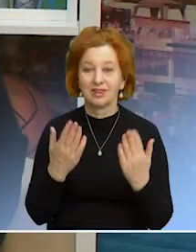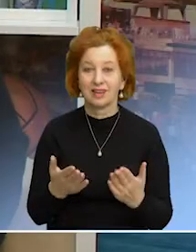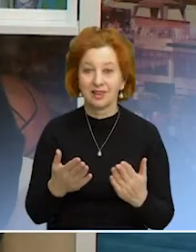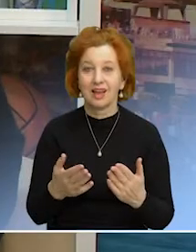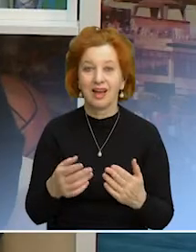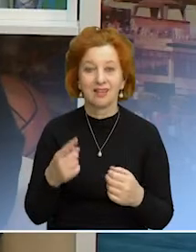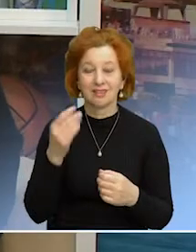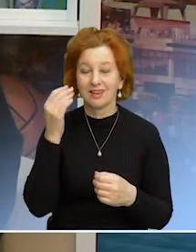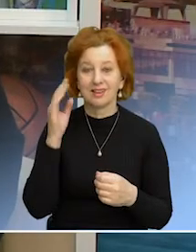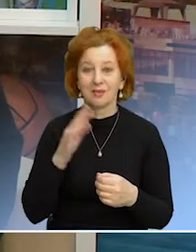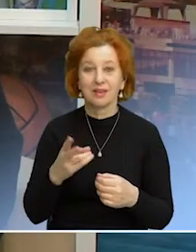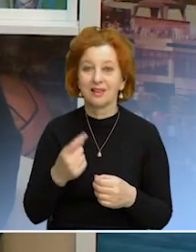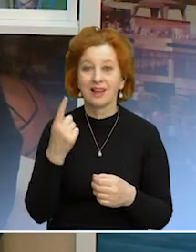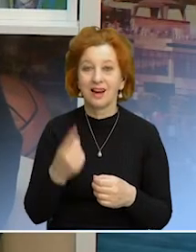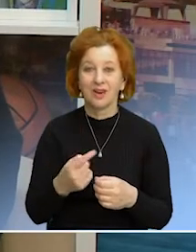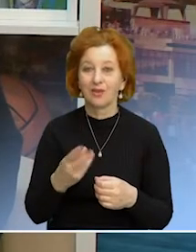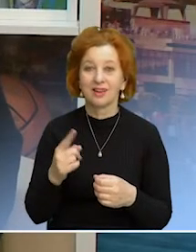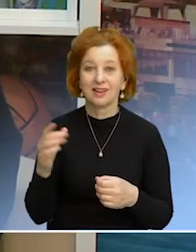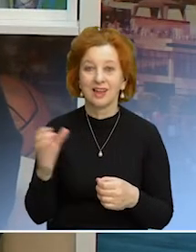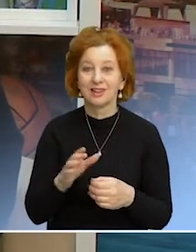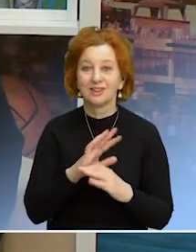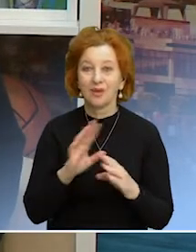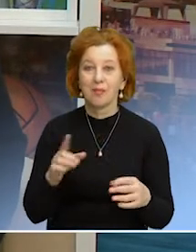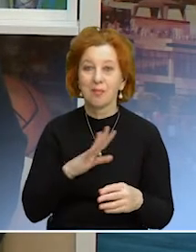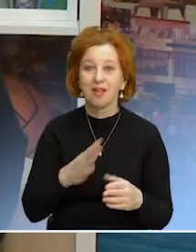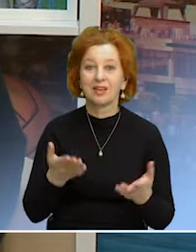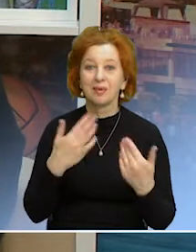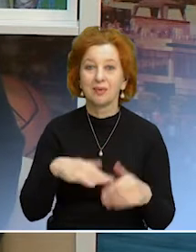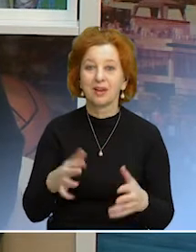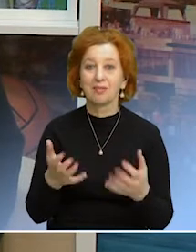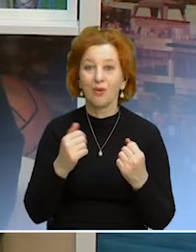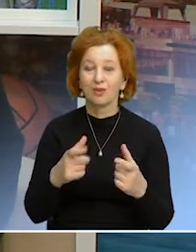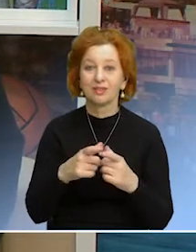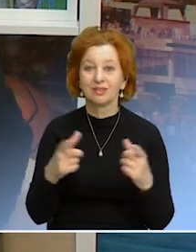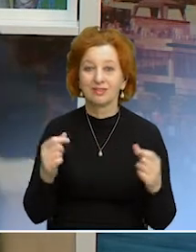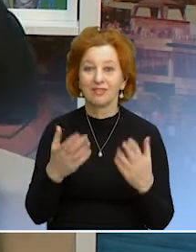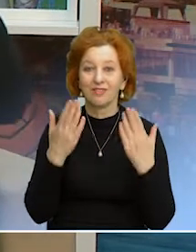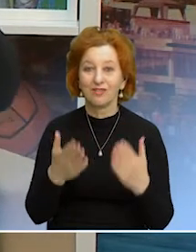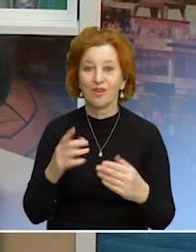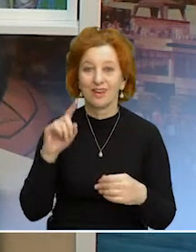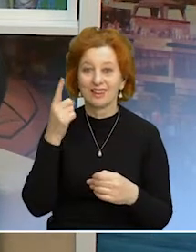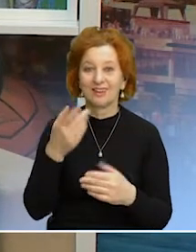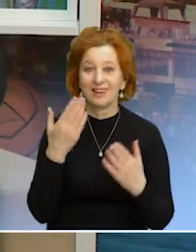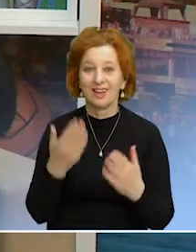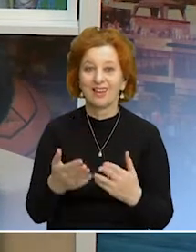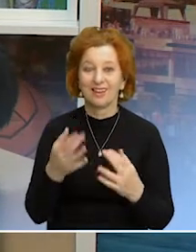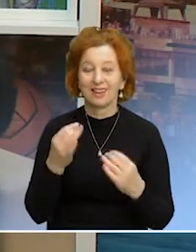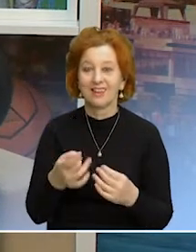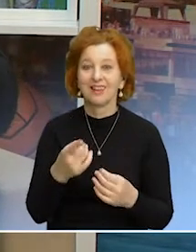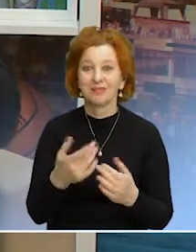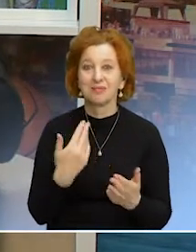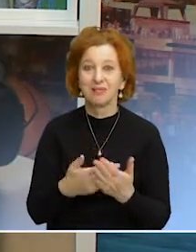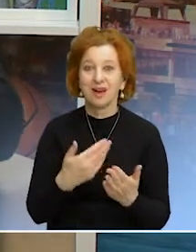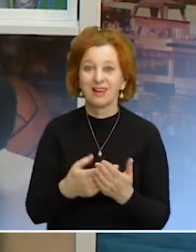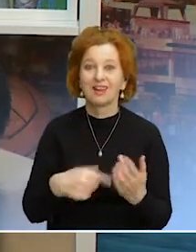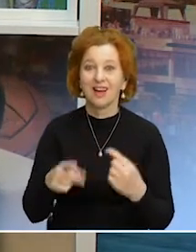Я вообще ни на что не намекаю, ни разу, ни на секундочку, но мне было бы так приятно получить новогоднюю открытку. О, идея!